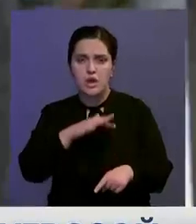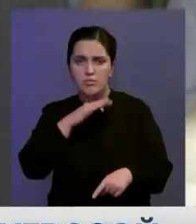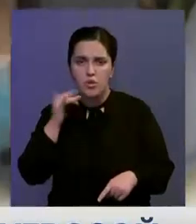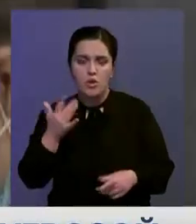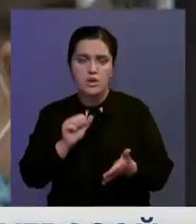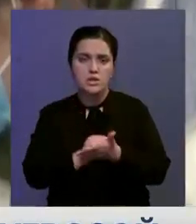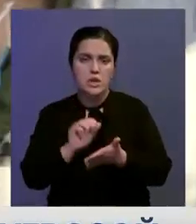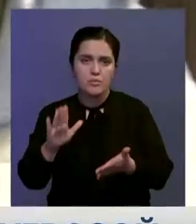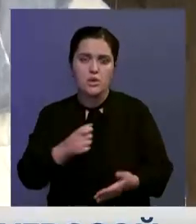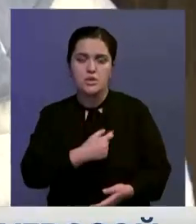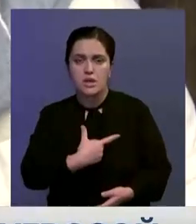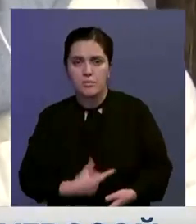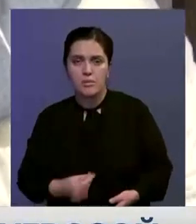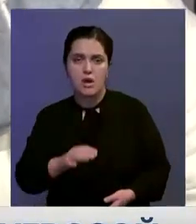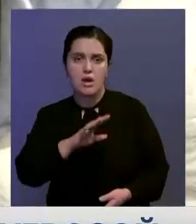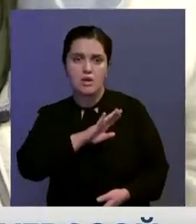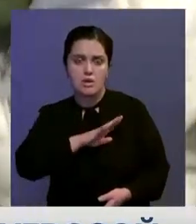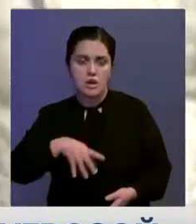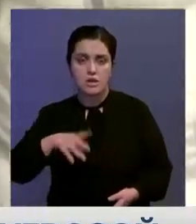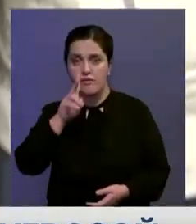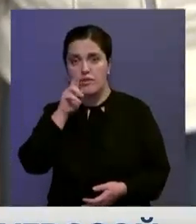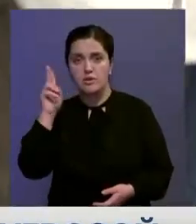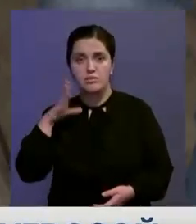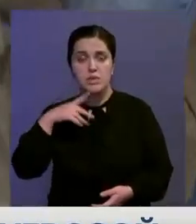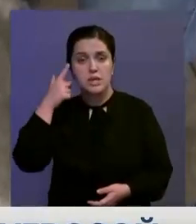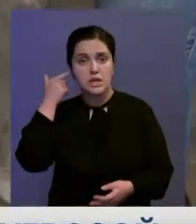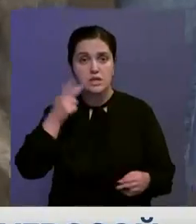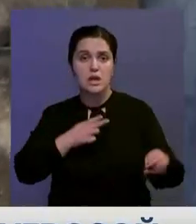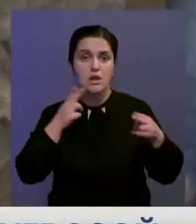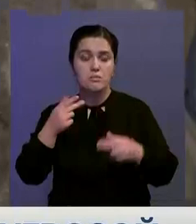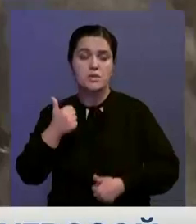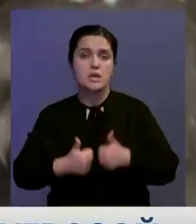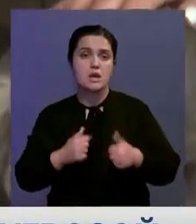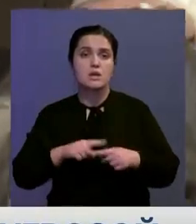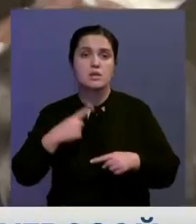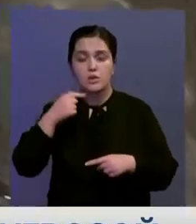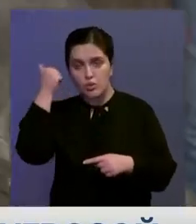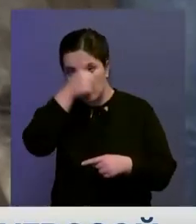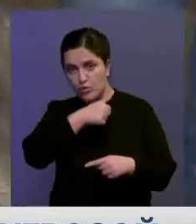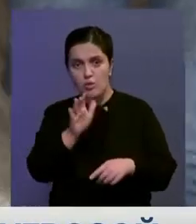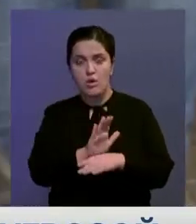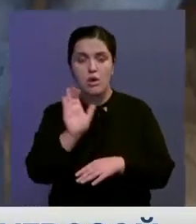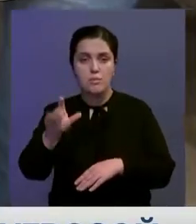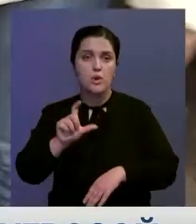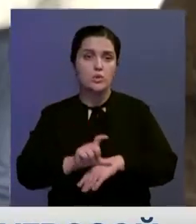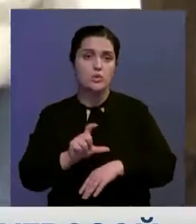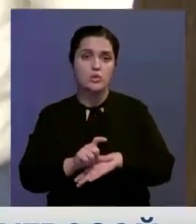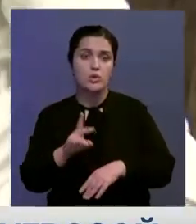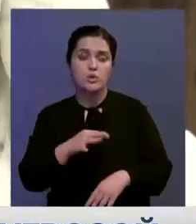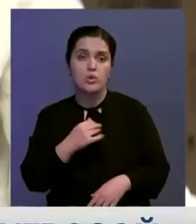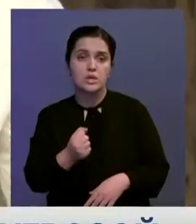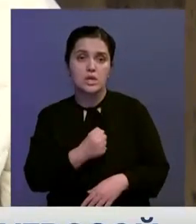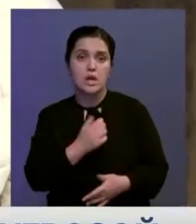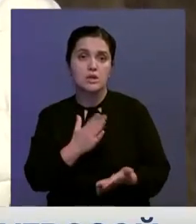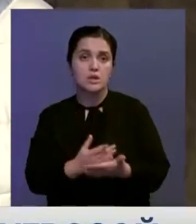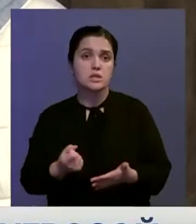дипломов. Буквально 2 года назад он был на соревнованиях в Кыргызстане. На следующий год хозяин хочет отправить его в Турцию. Но, к сожалению,